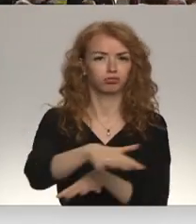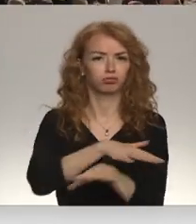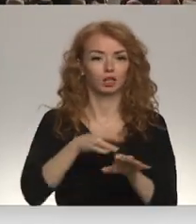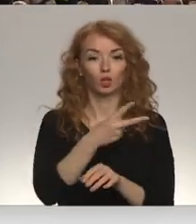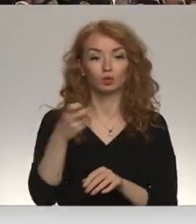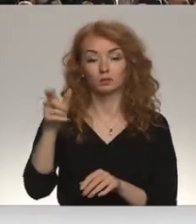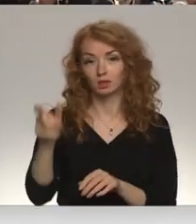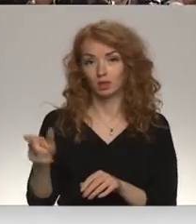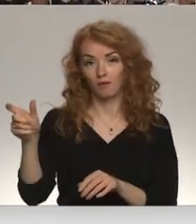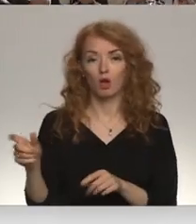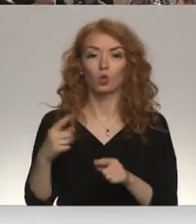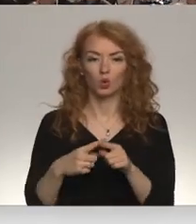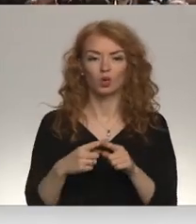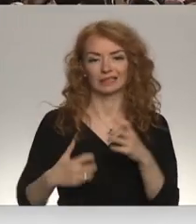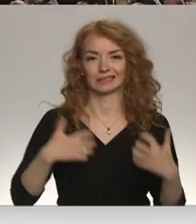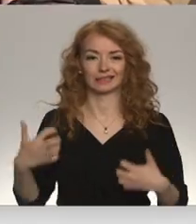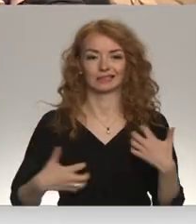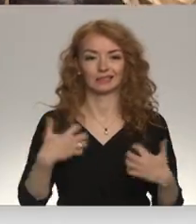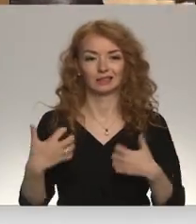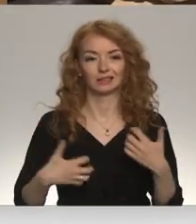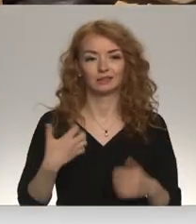cilvēku, kas pauda policistiem savu neapmierinātību.